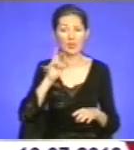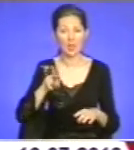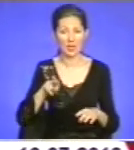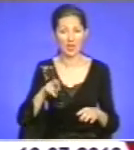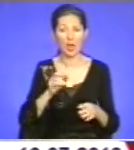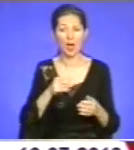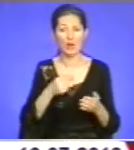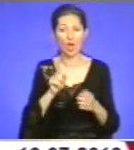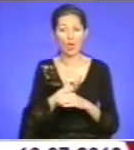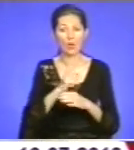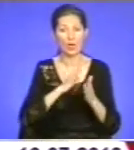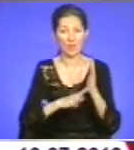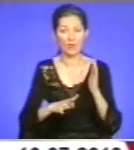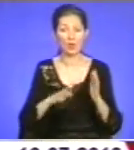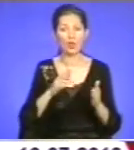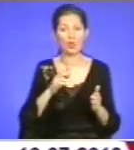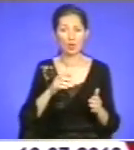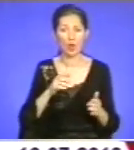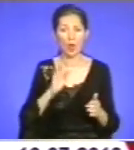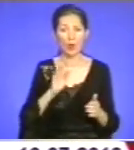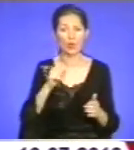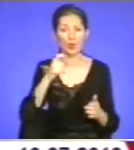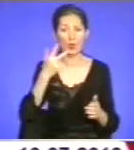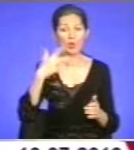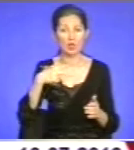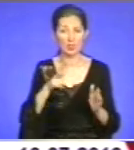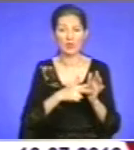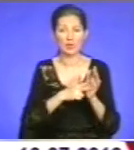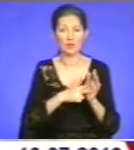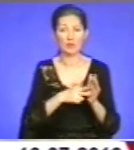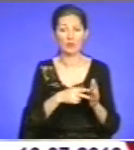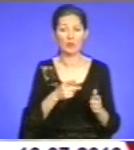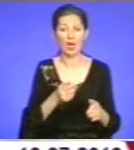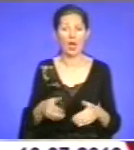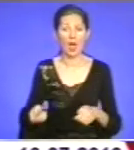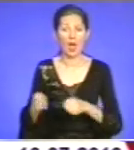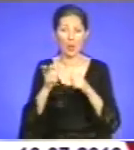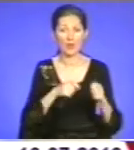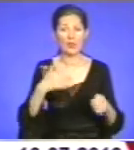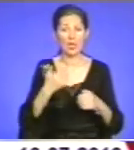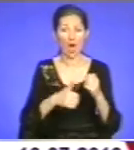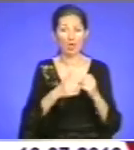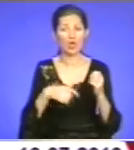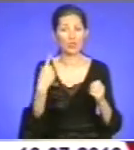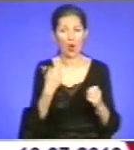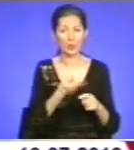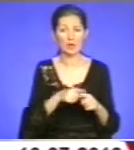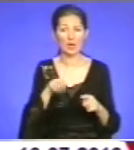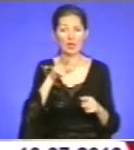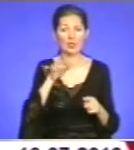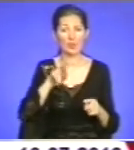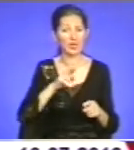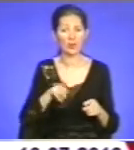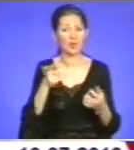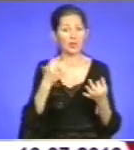було 178. Це було 30 кг даної дині. Завезена вона із Херсонської області. Ця диня, звичайно, ми її не допустили